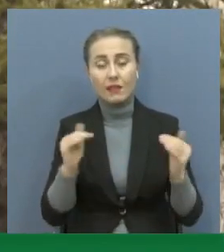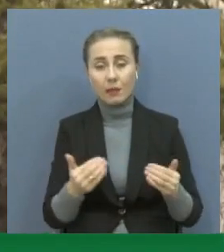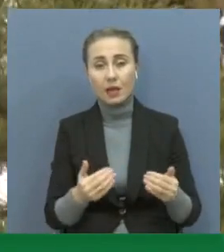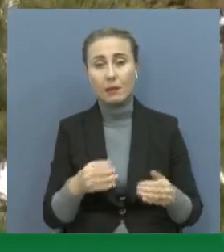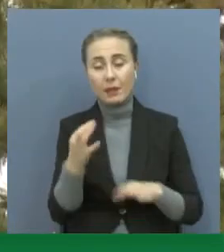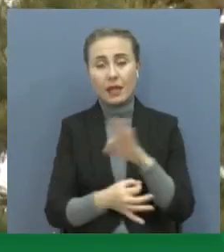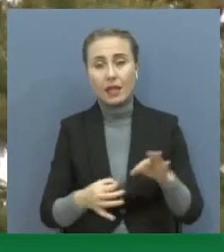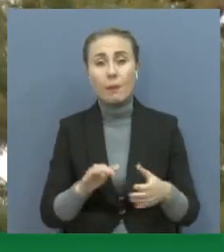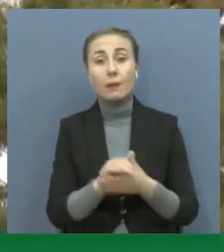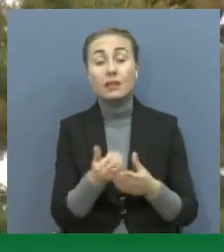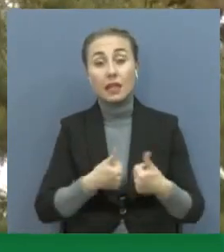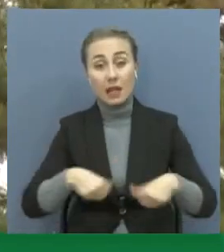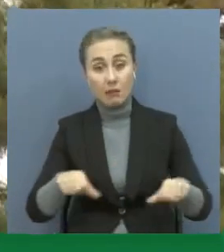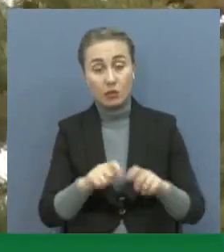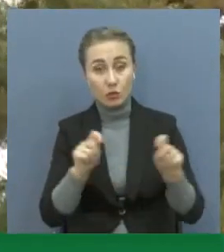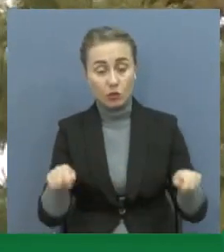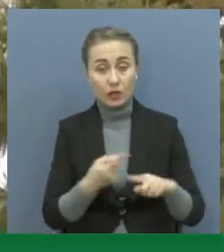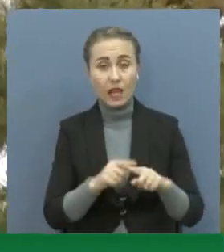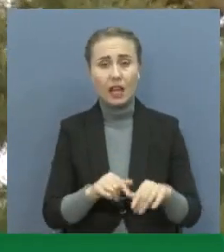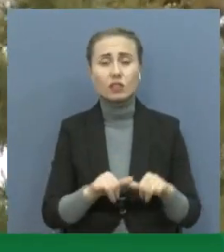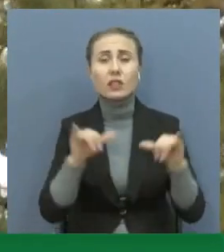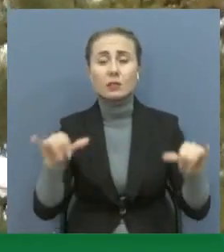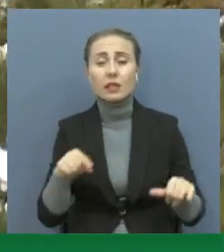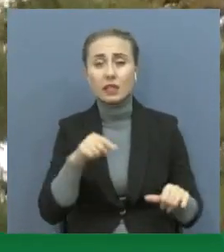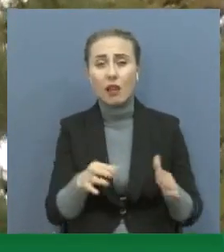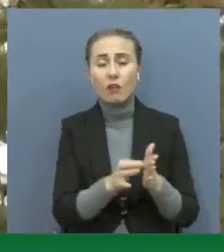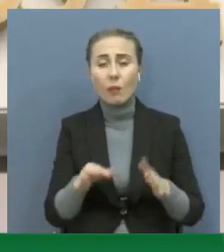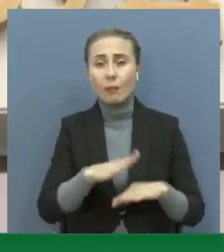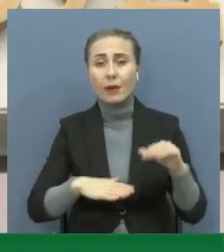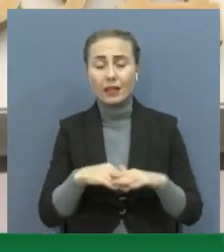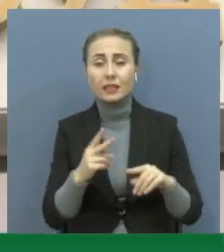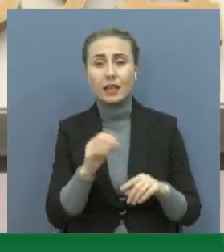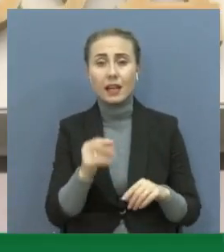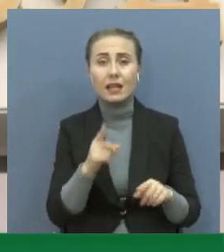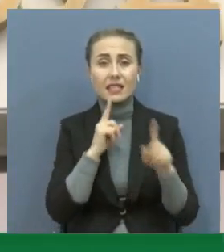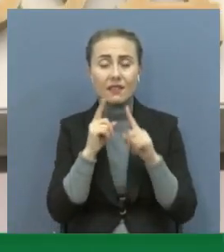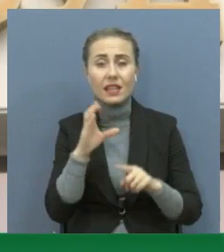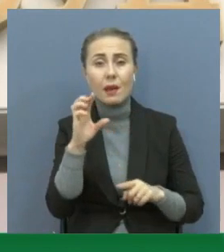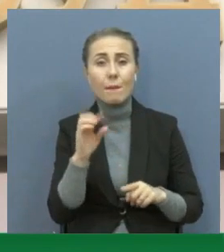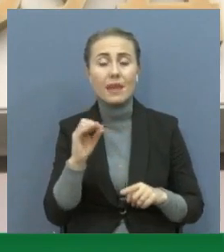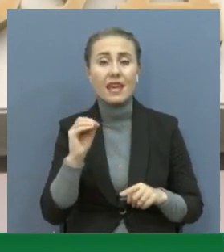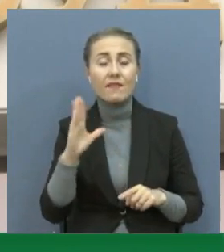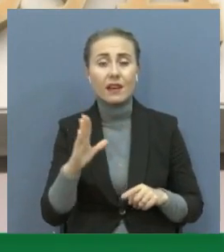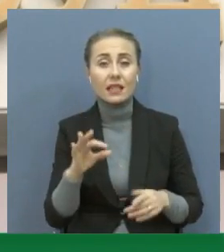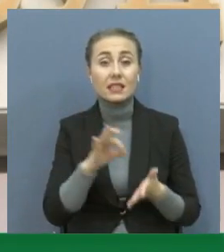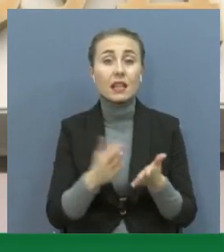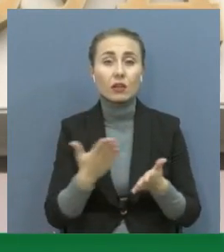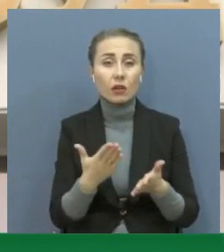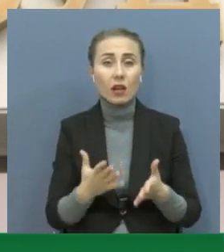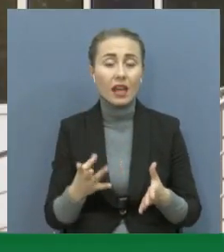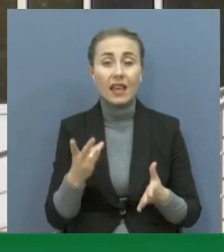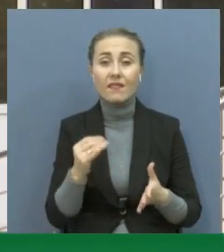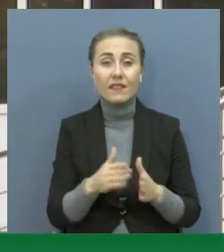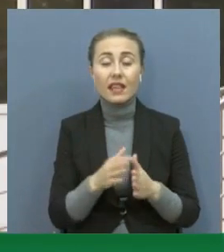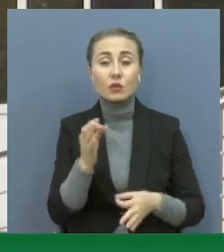создана примирительная комиссия. Также широко распространена в области такая практика, как совет БИЕВ, целью которого также является